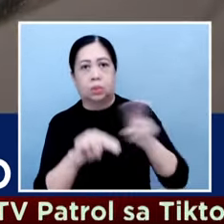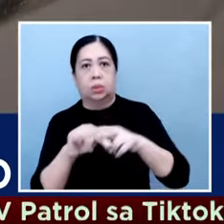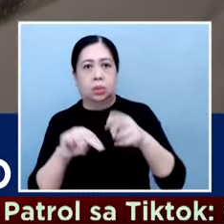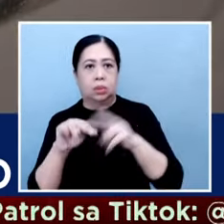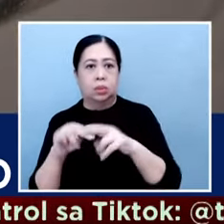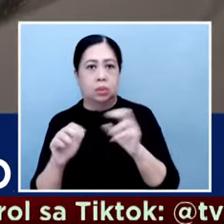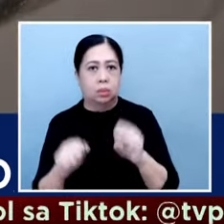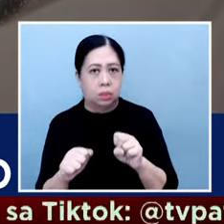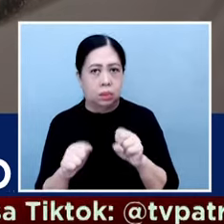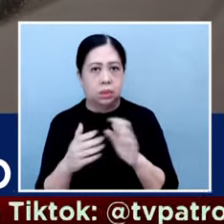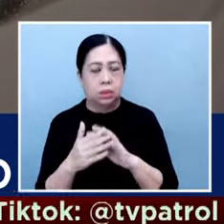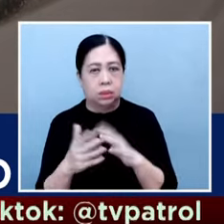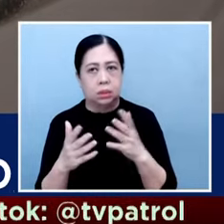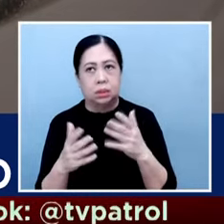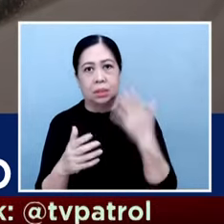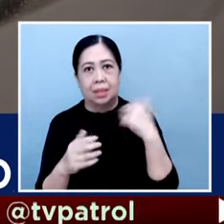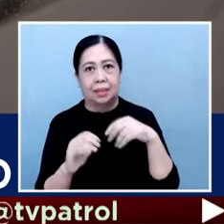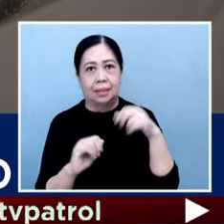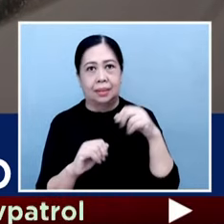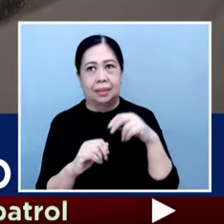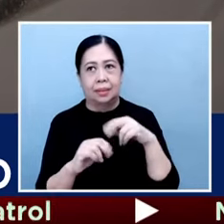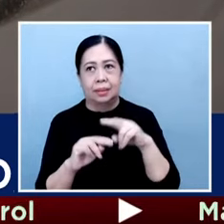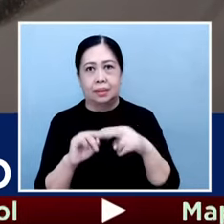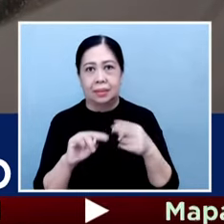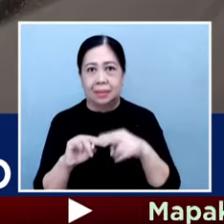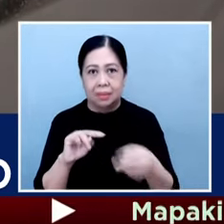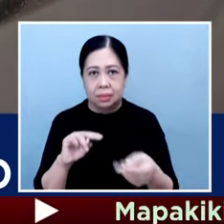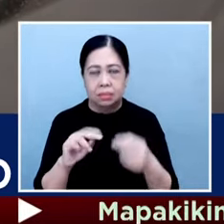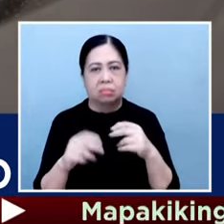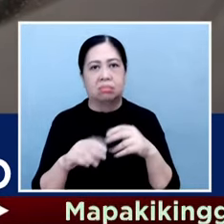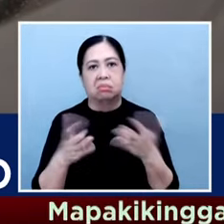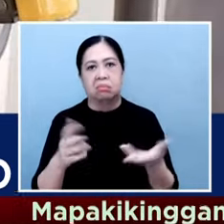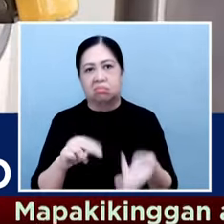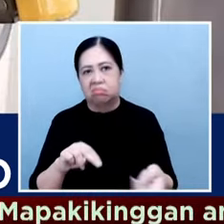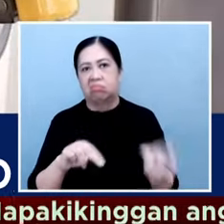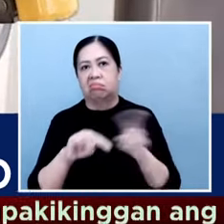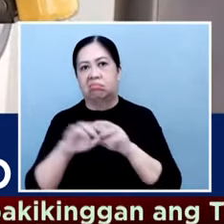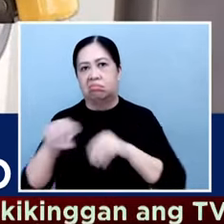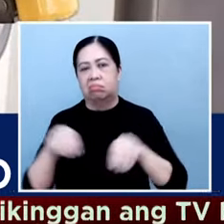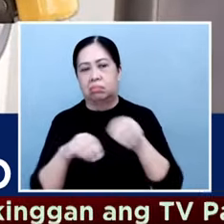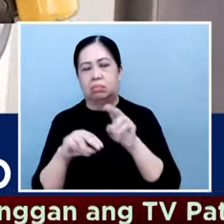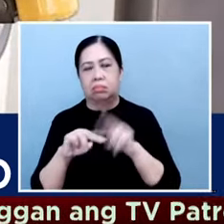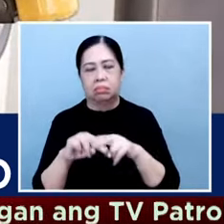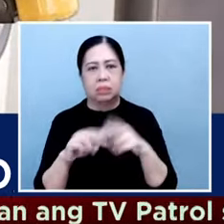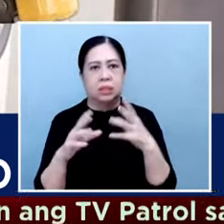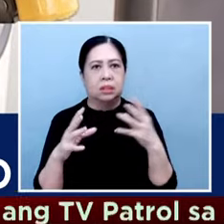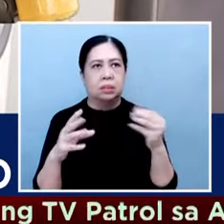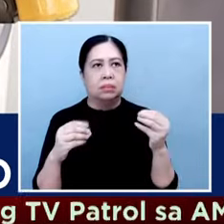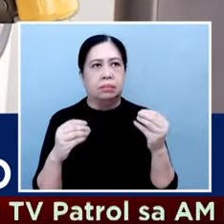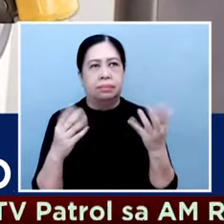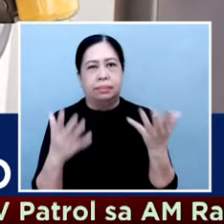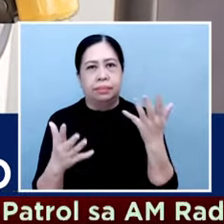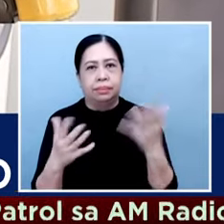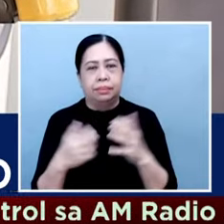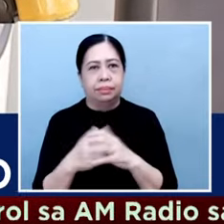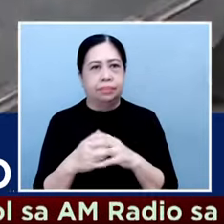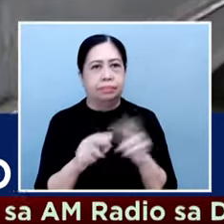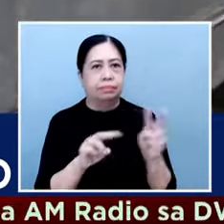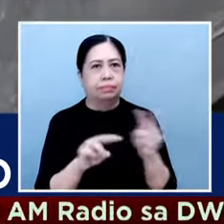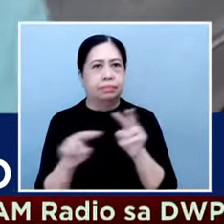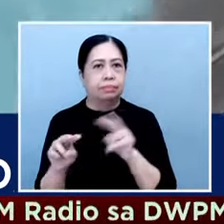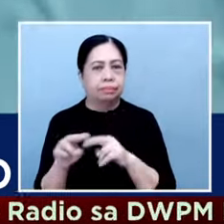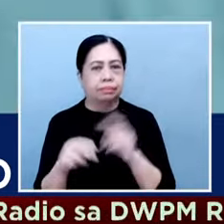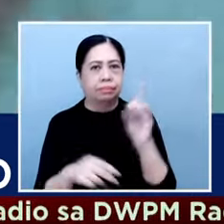Pwedeng ma-wipe out po yung possible rollback dapat ng gasolina. At baka po yung nakikita po natin yung